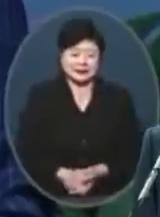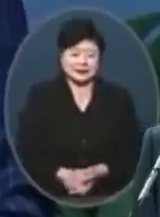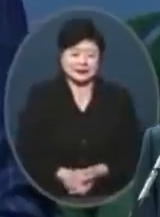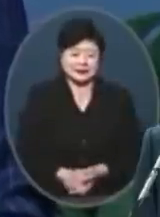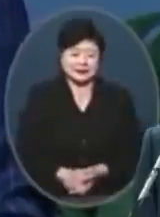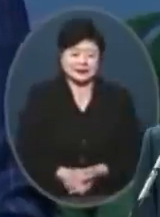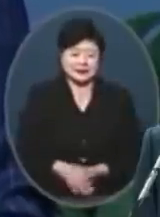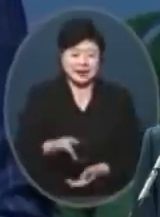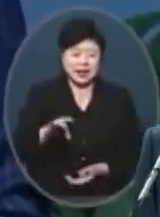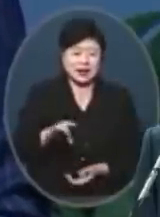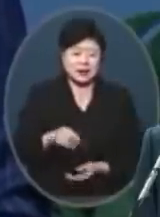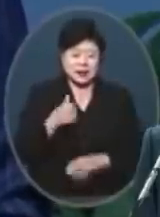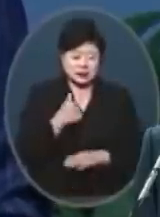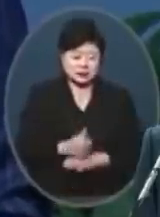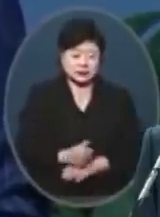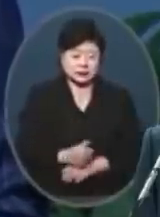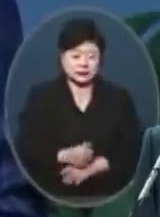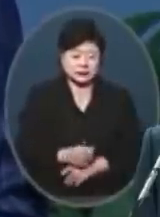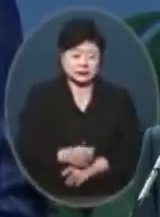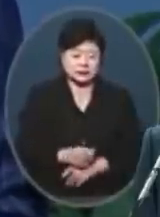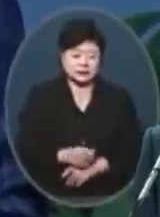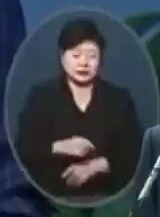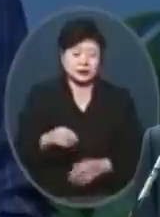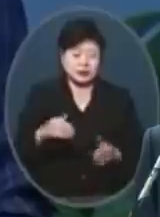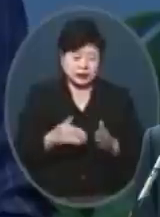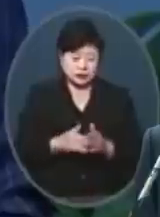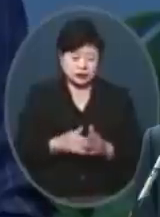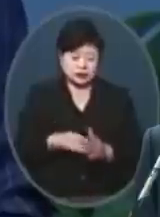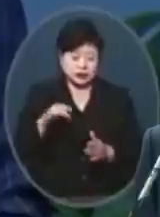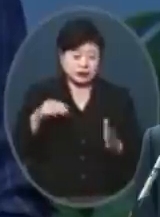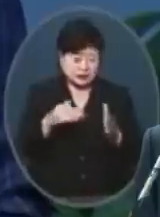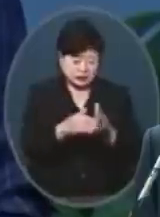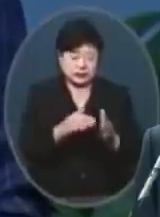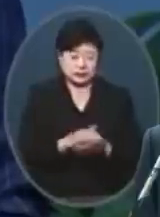알파와 오메가요, 처음과 나중이요, 시작과 끝이요.